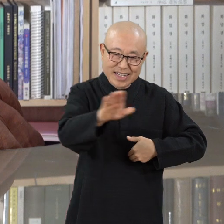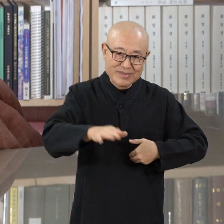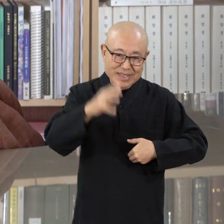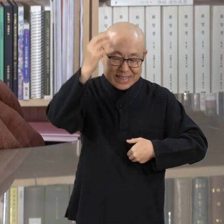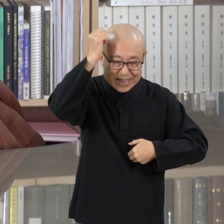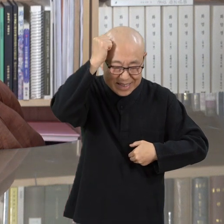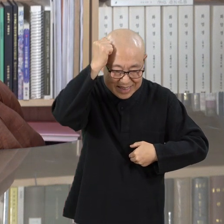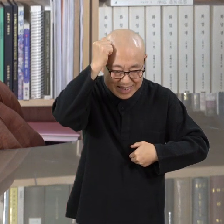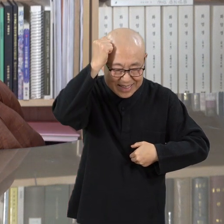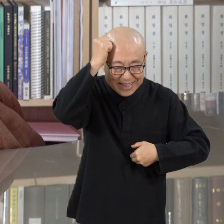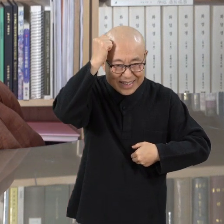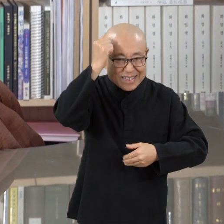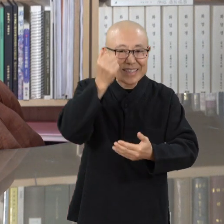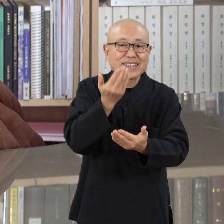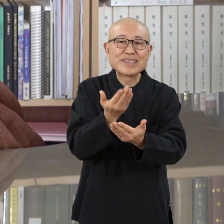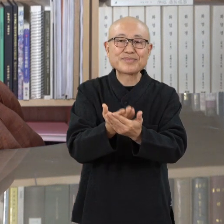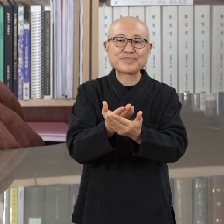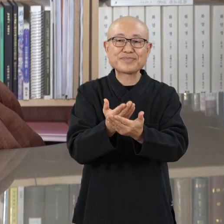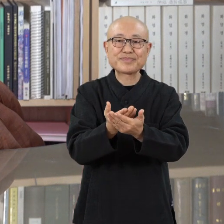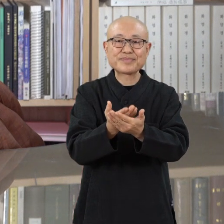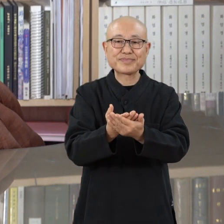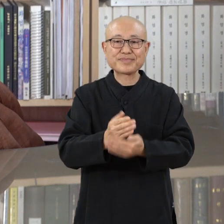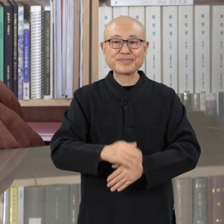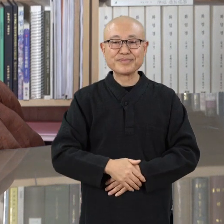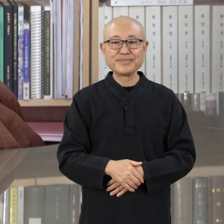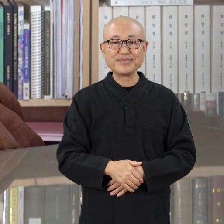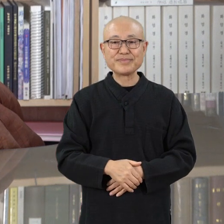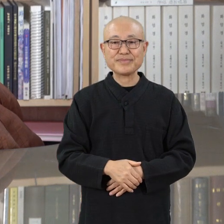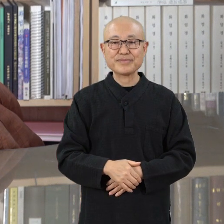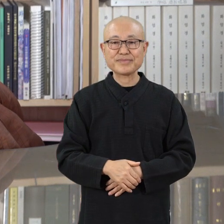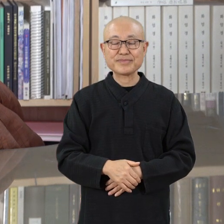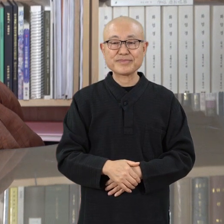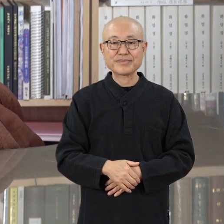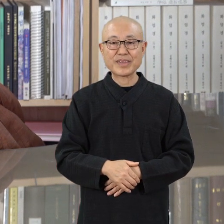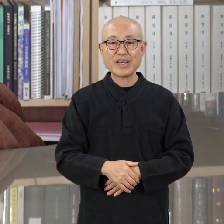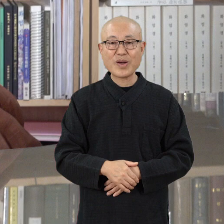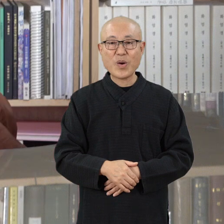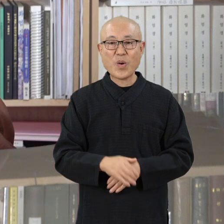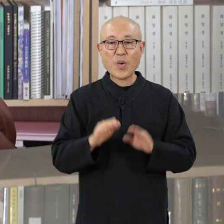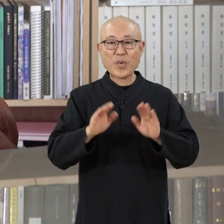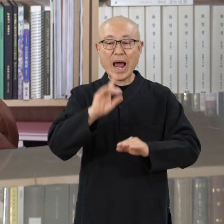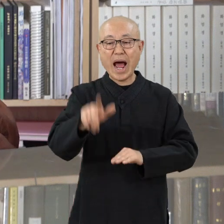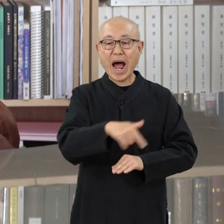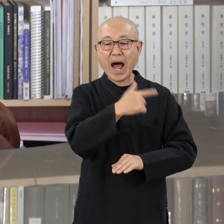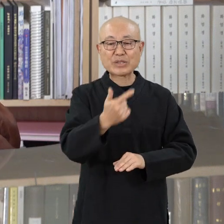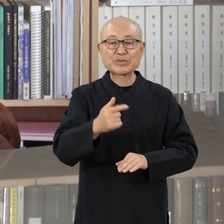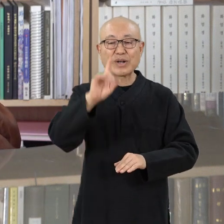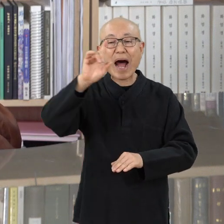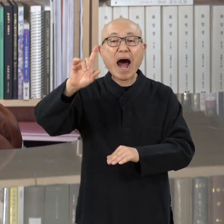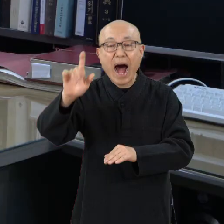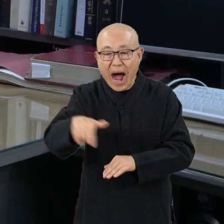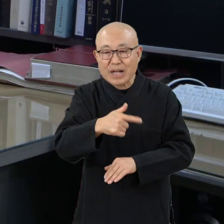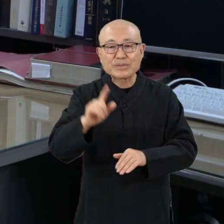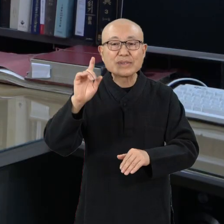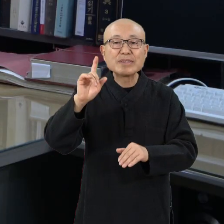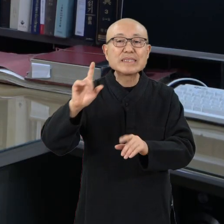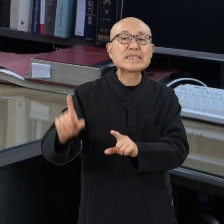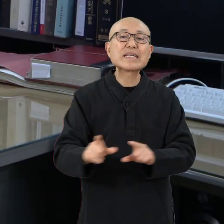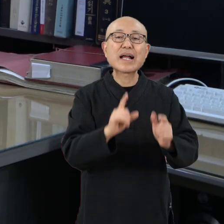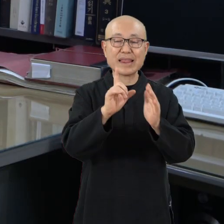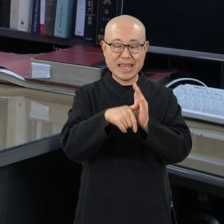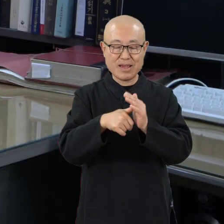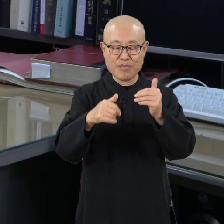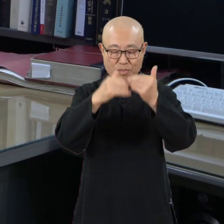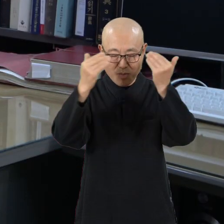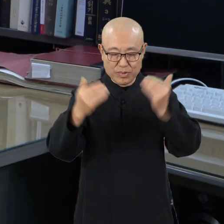마음에 가다듬어 주시면 좋겠어요. 그래서 우리가 하루하루를 살아가면서 모든